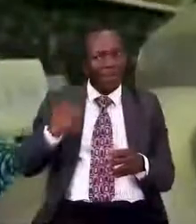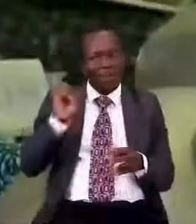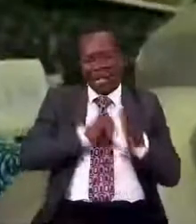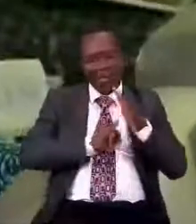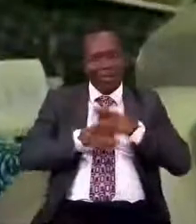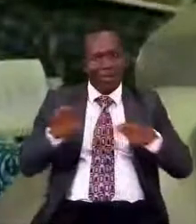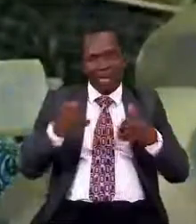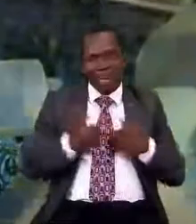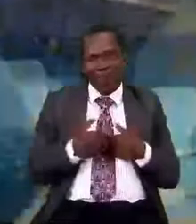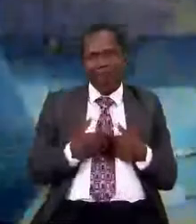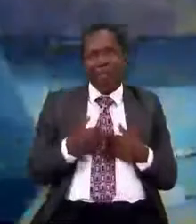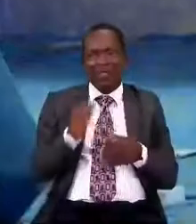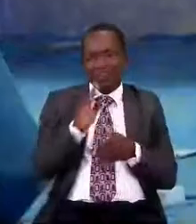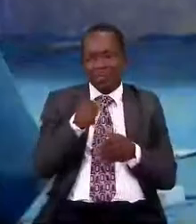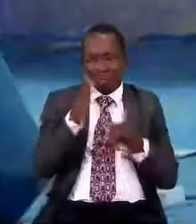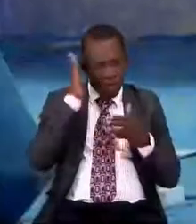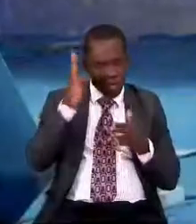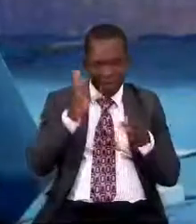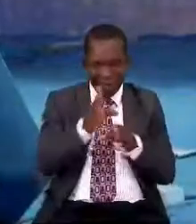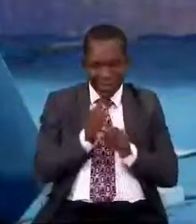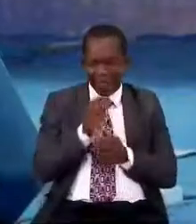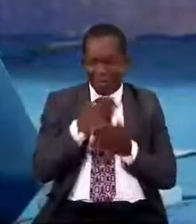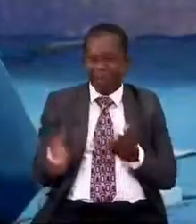plus, quelque chose qui surpasse l'argent,